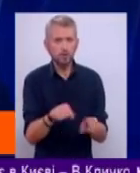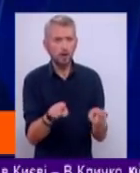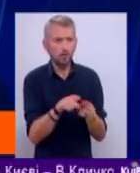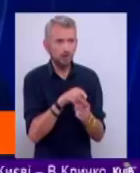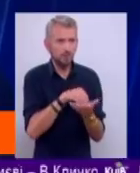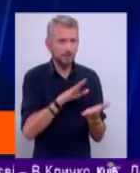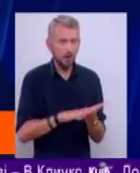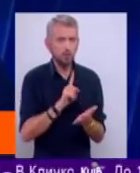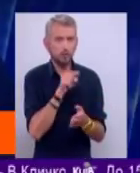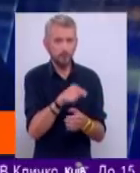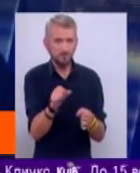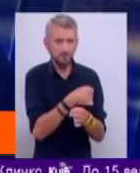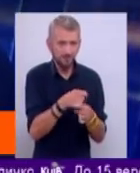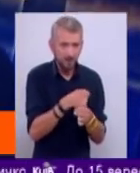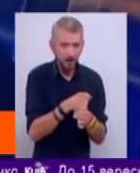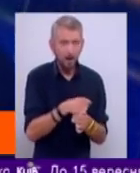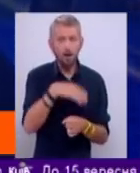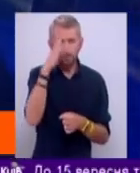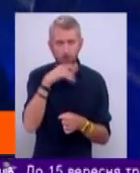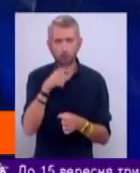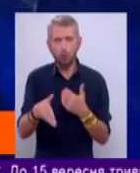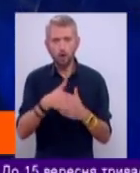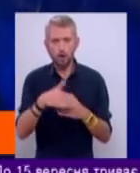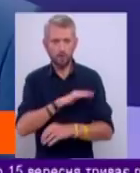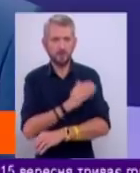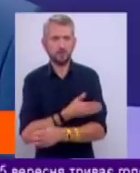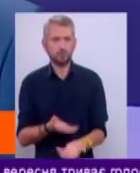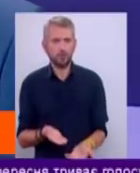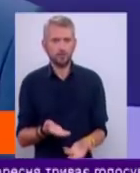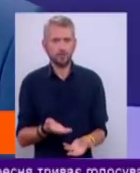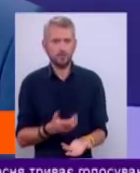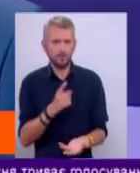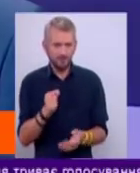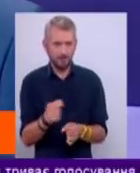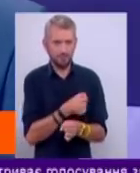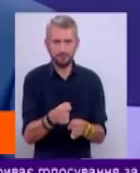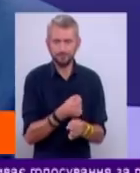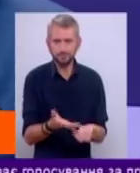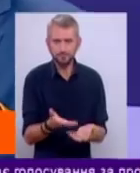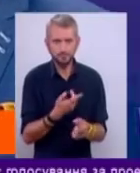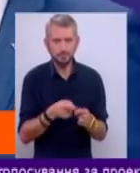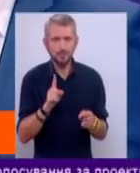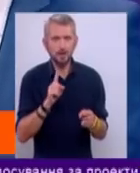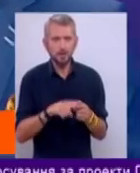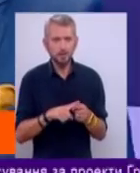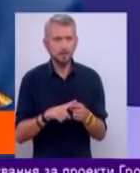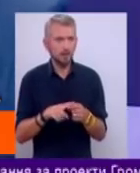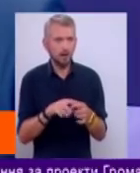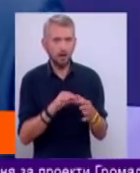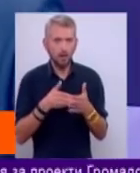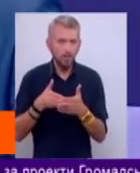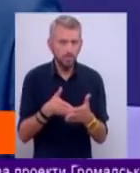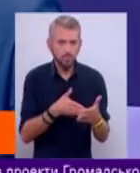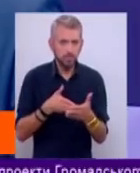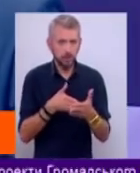що він бився, батько його карає саме фізично. Тобто ми це коло замкнули.